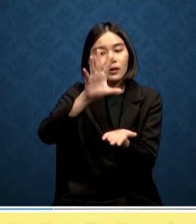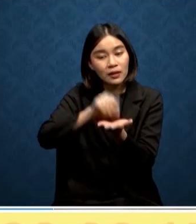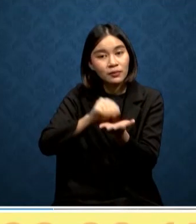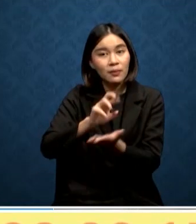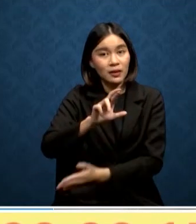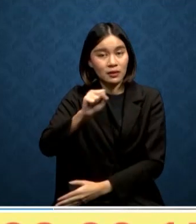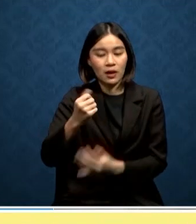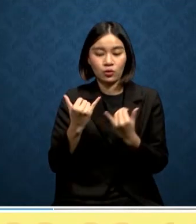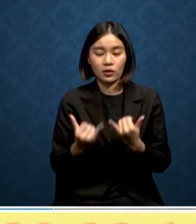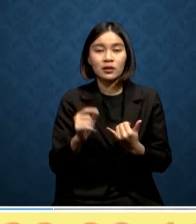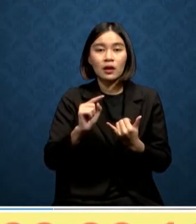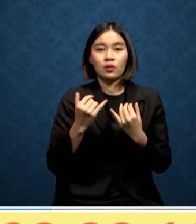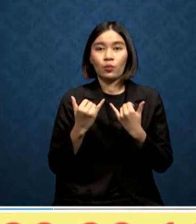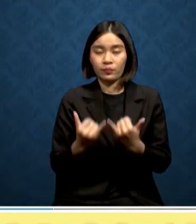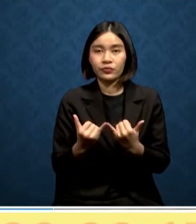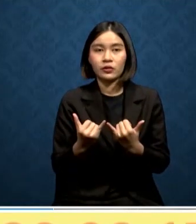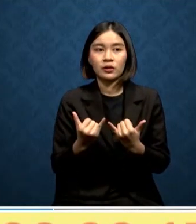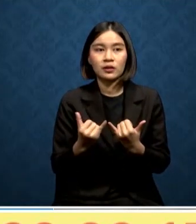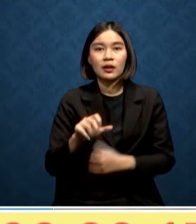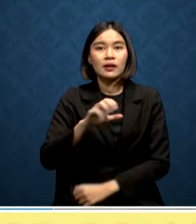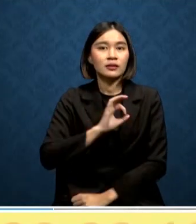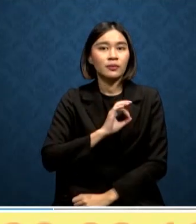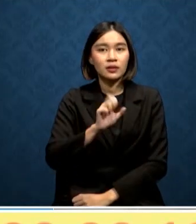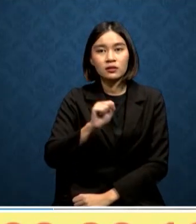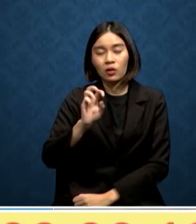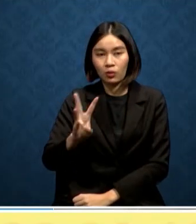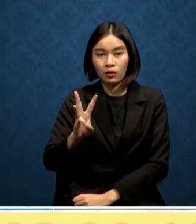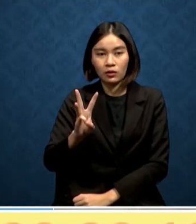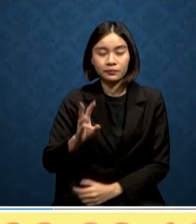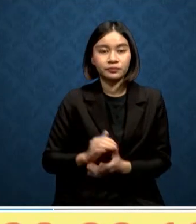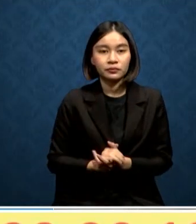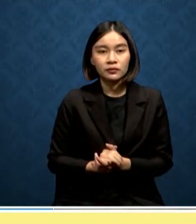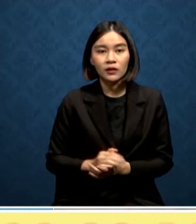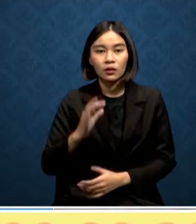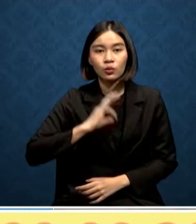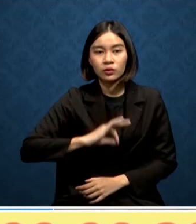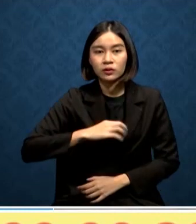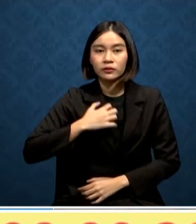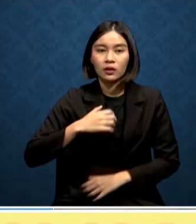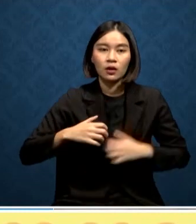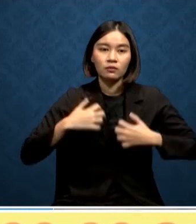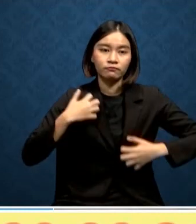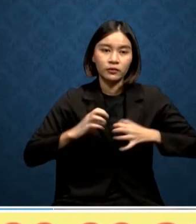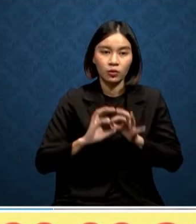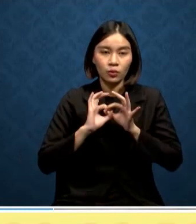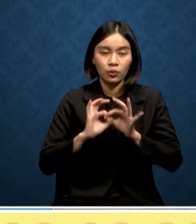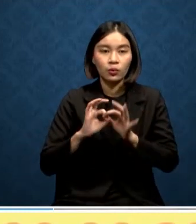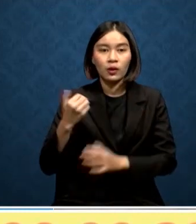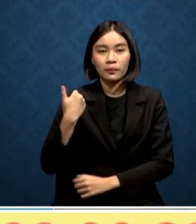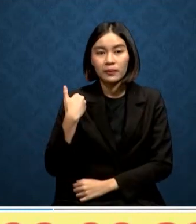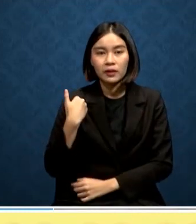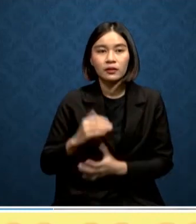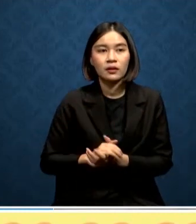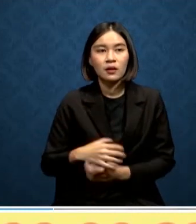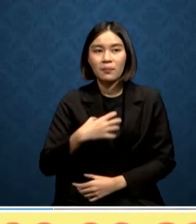าว่าวันนี้สมาชิกวุฒิสภานะครับมีความกังวลเป็นอย่างยิ่งว่าสิ่งที่เกิดขึ้นไม่ควร